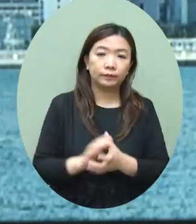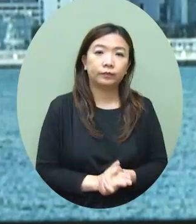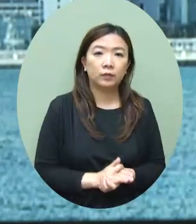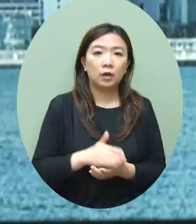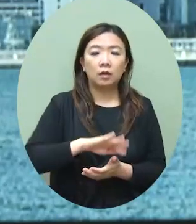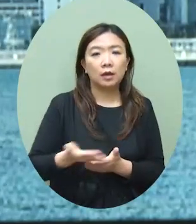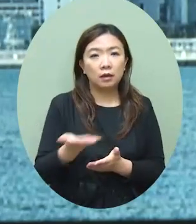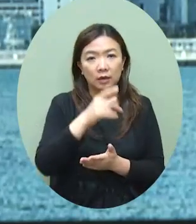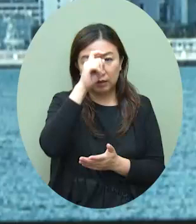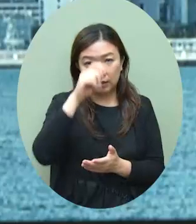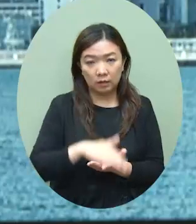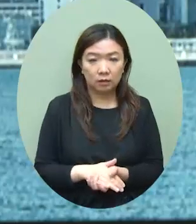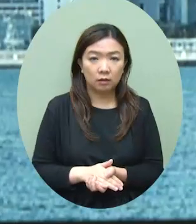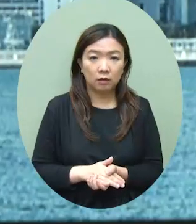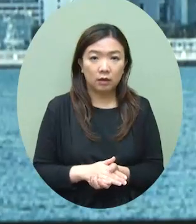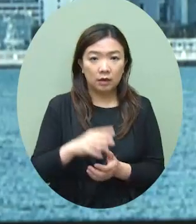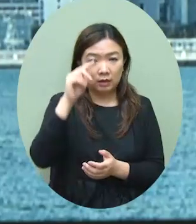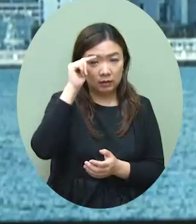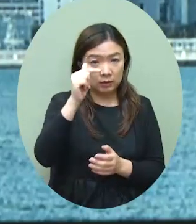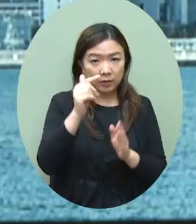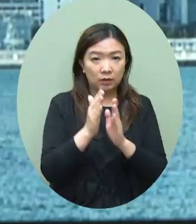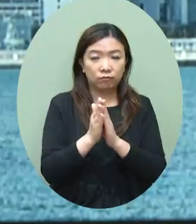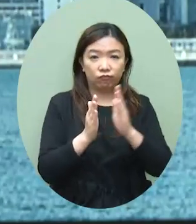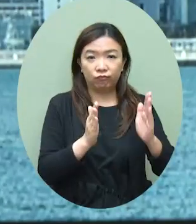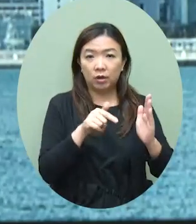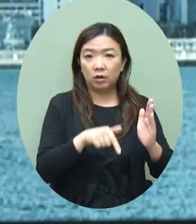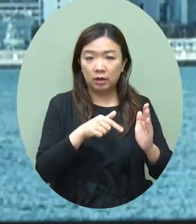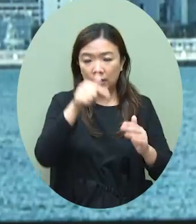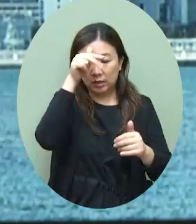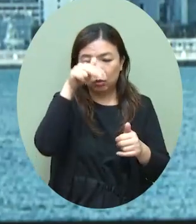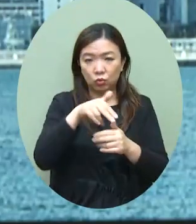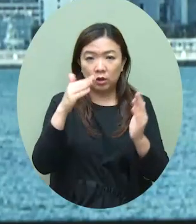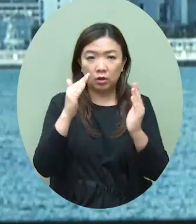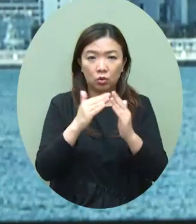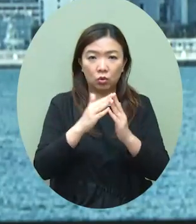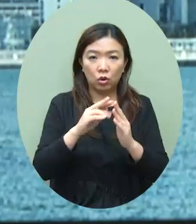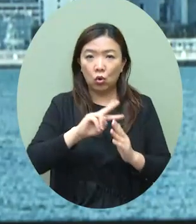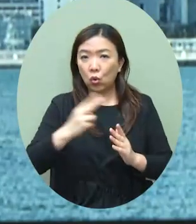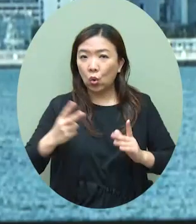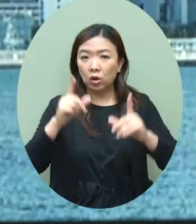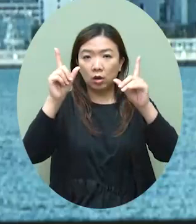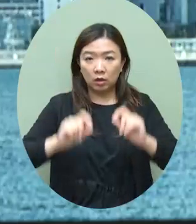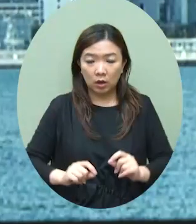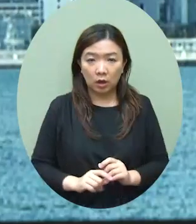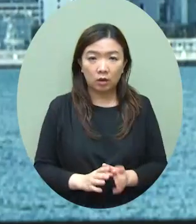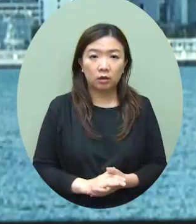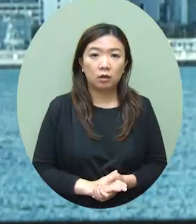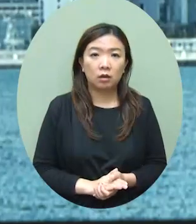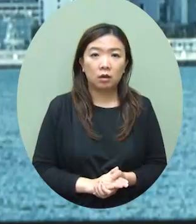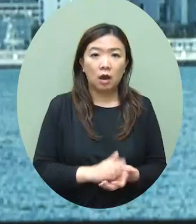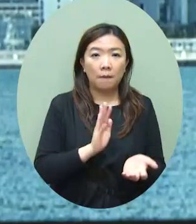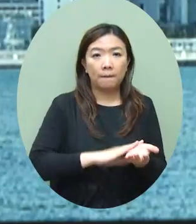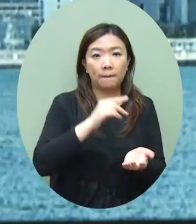家記得喺呢段期間，呢10日期間呢，醫管局係改變咗佢嘅定義嘅。一位係陽性嘅病